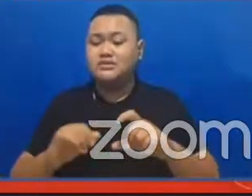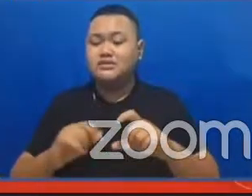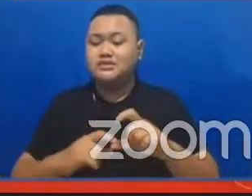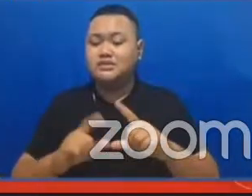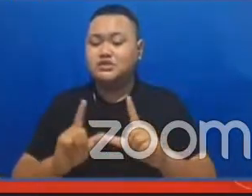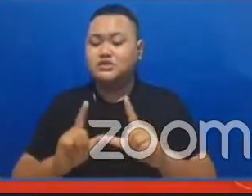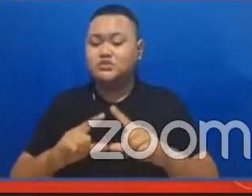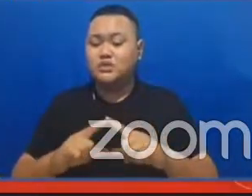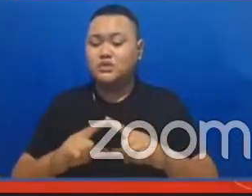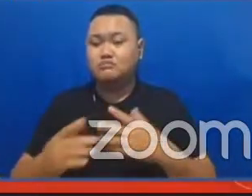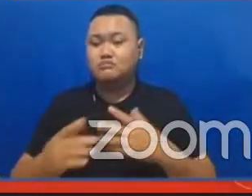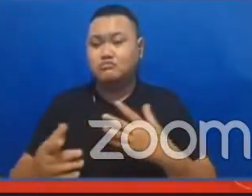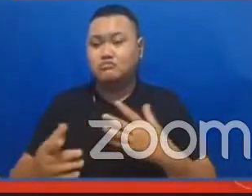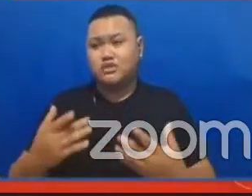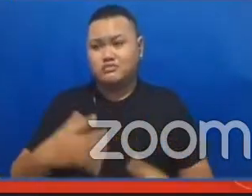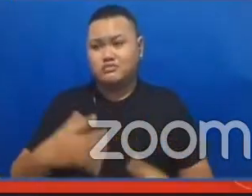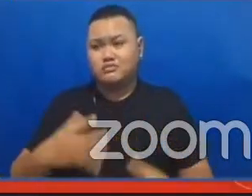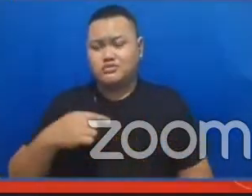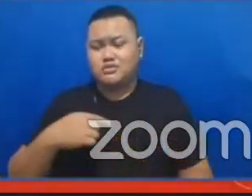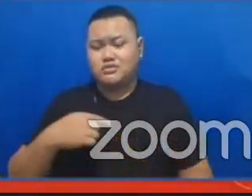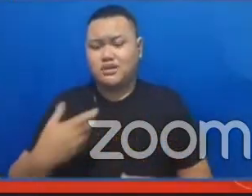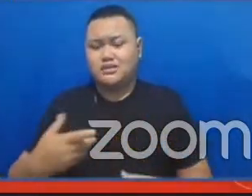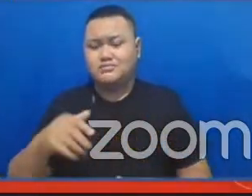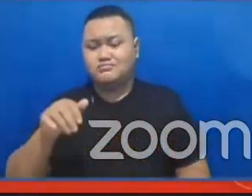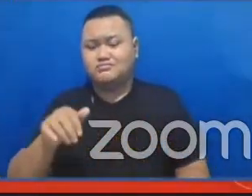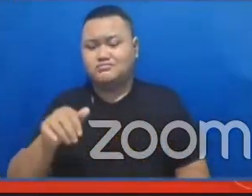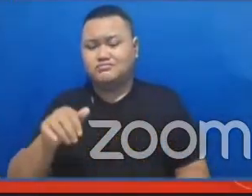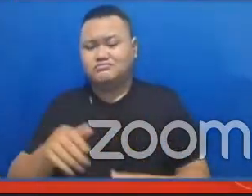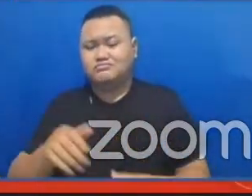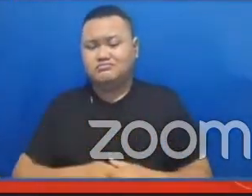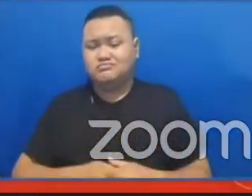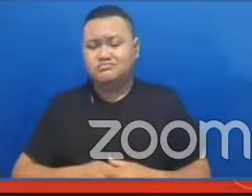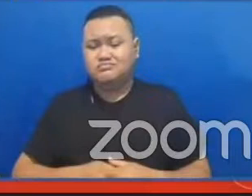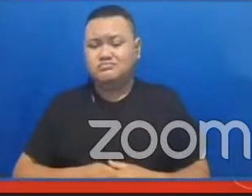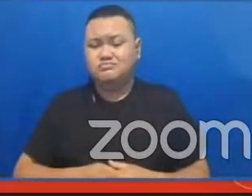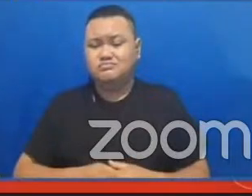Jadi saya kira ini betul-betul bisa